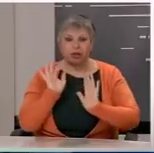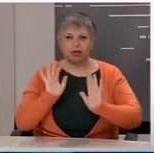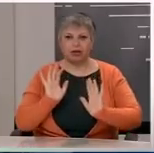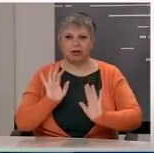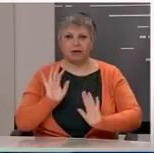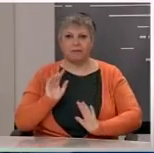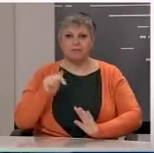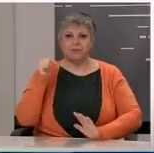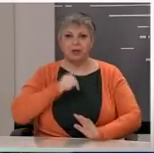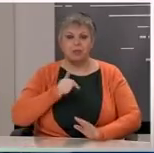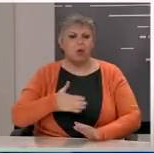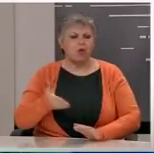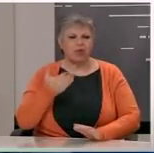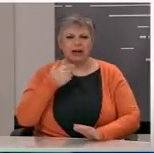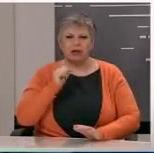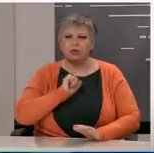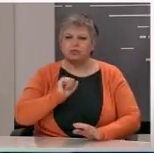Σέβομαι λοιπόν τον καθένα.